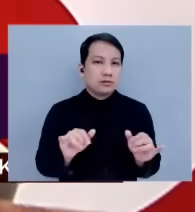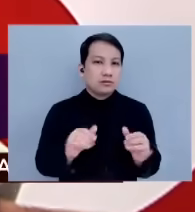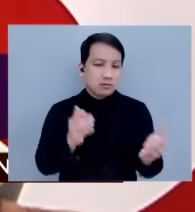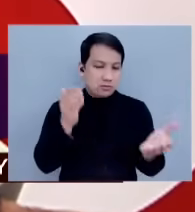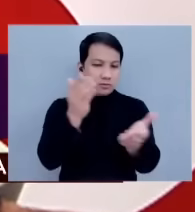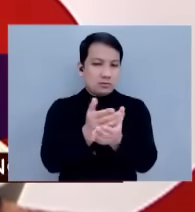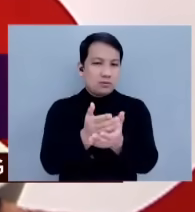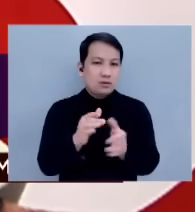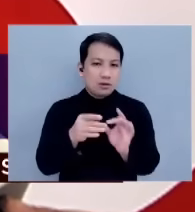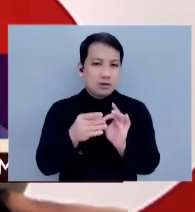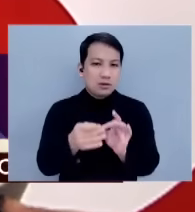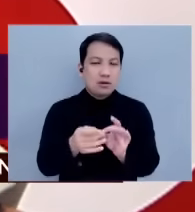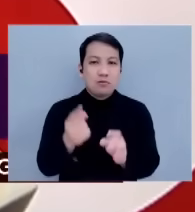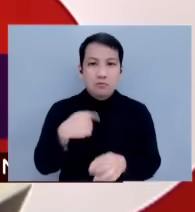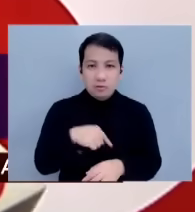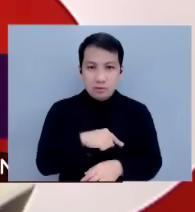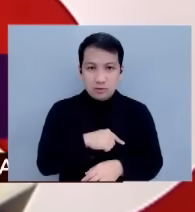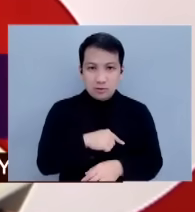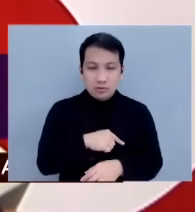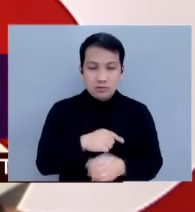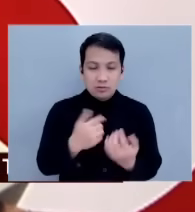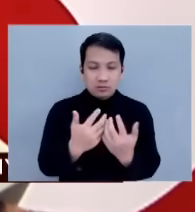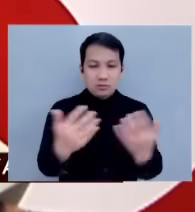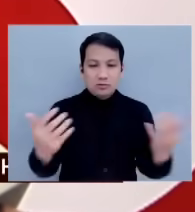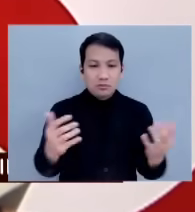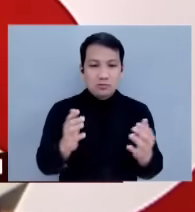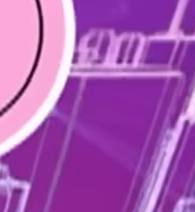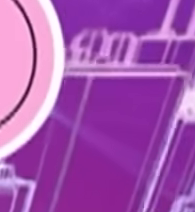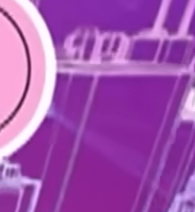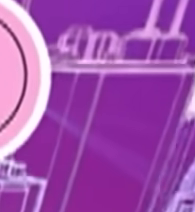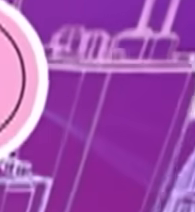yung mga audience.